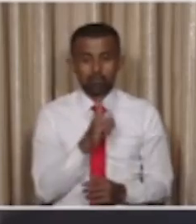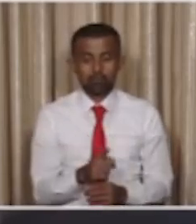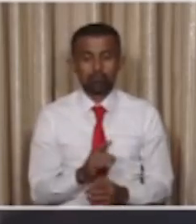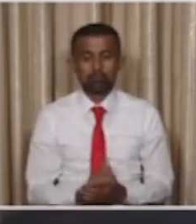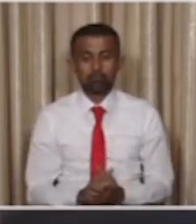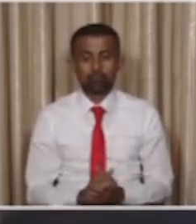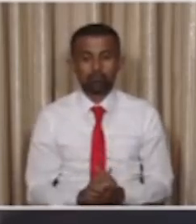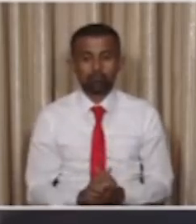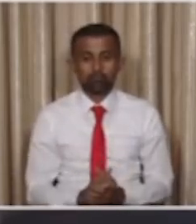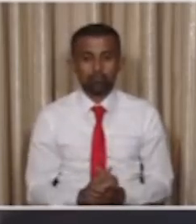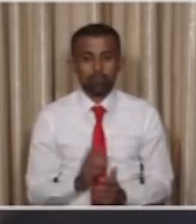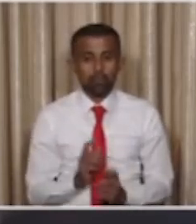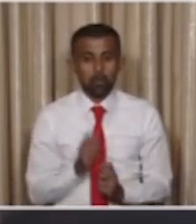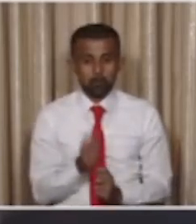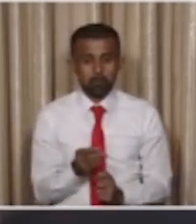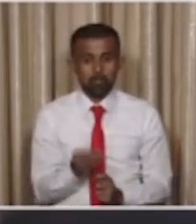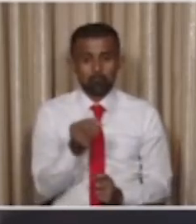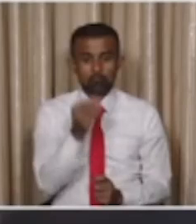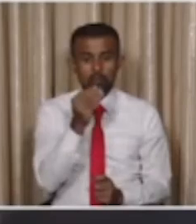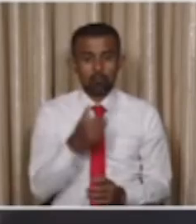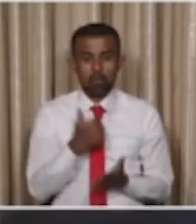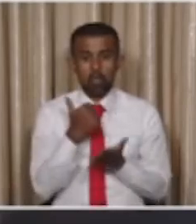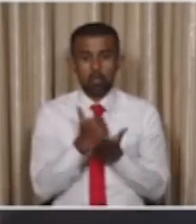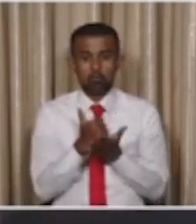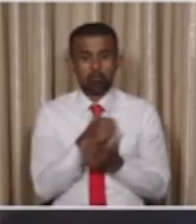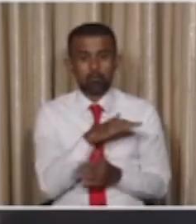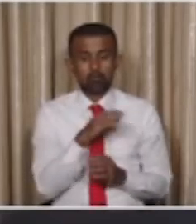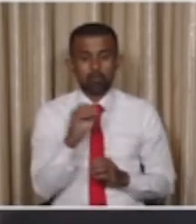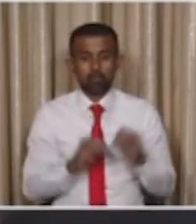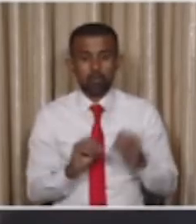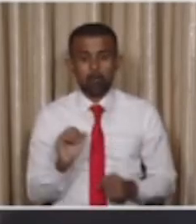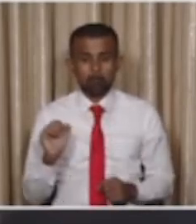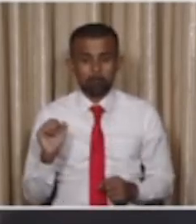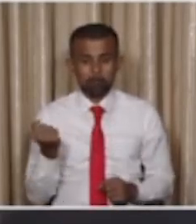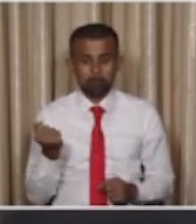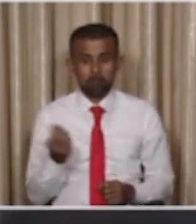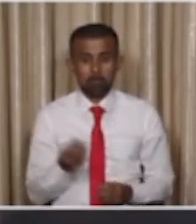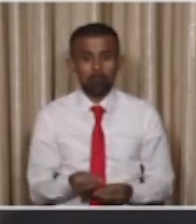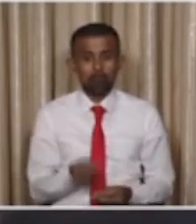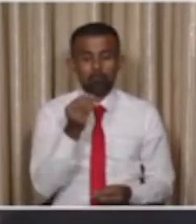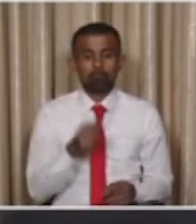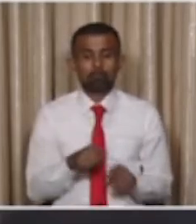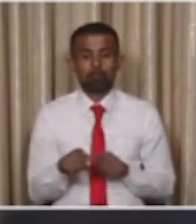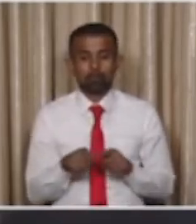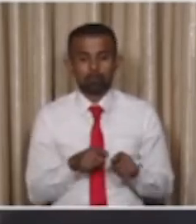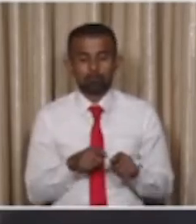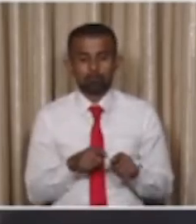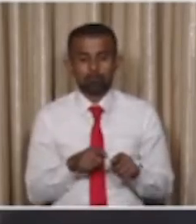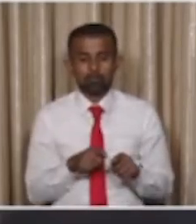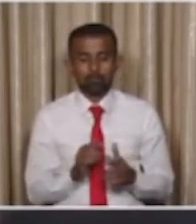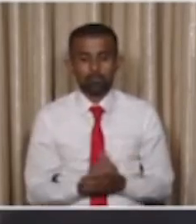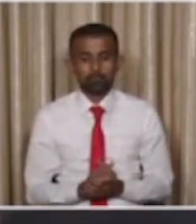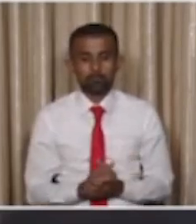ඔවුන් කියලා තියෙනවා පඩි වැඩිවීම මහබැංකුව පත්තෙන් ගත්තොත් 50%ක වැඩිවීමක් තමයි සාමාන්‍ය